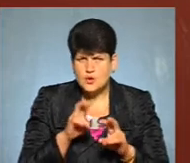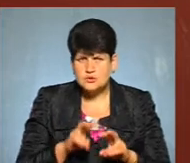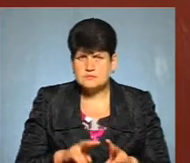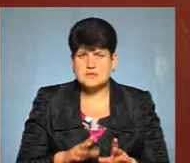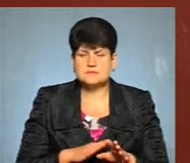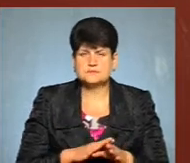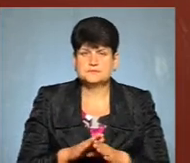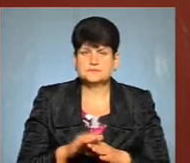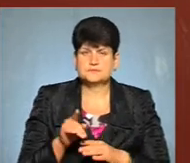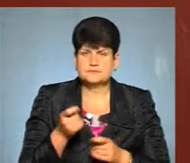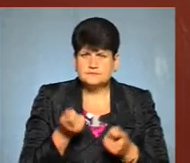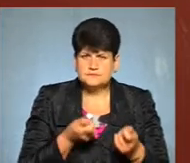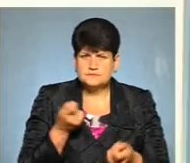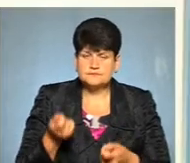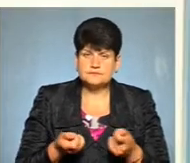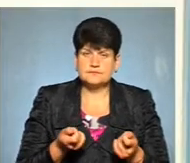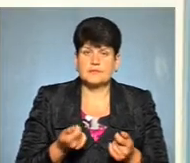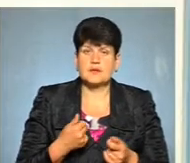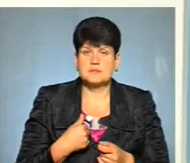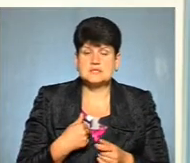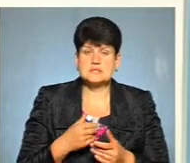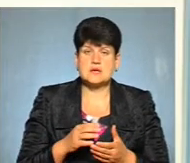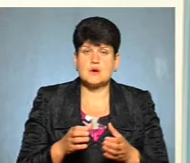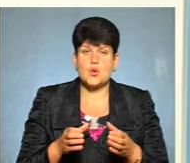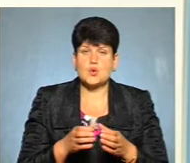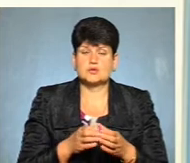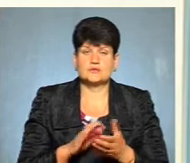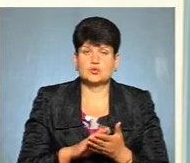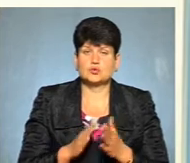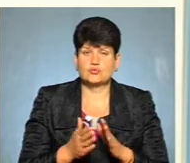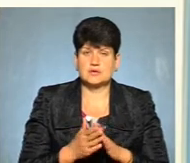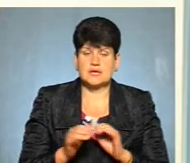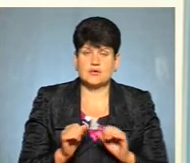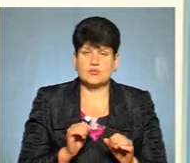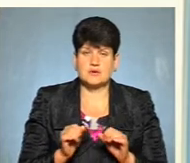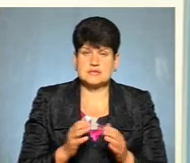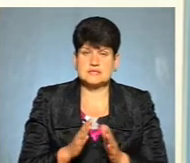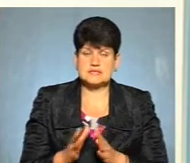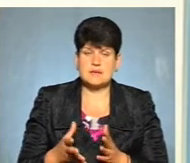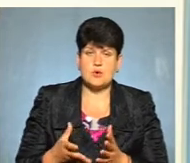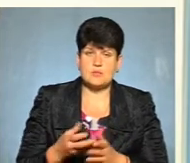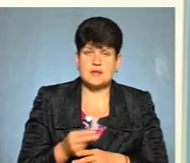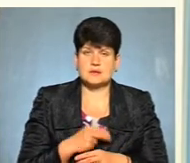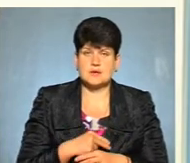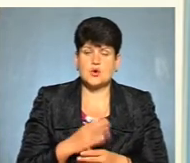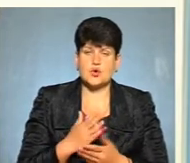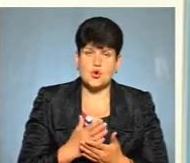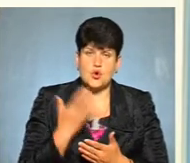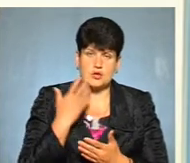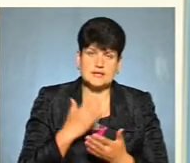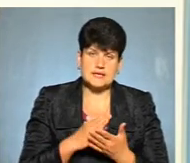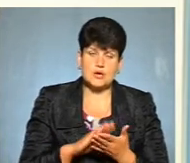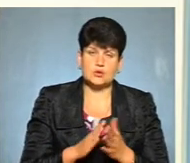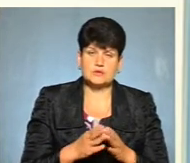повноцінно у його нюансах. Ми за колективно-договірне регулювання системи оплати праці. Коли є колективний договір, коли